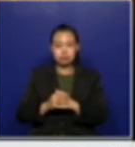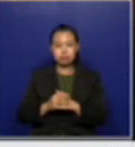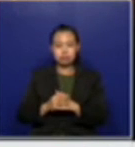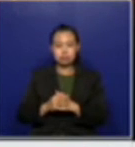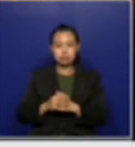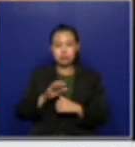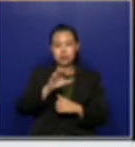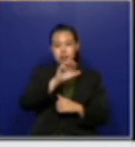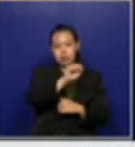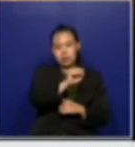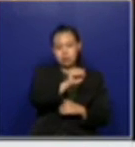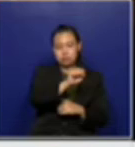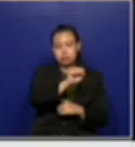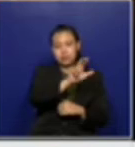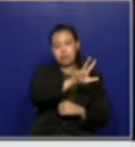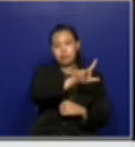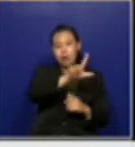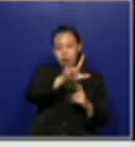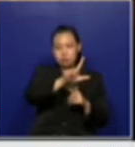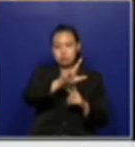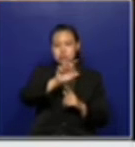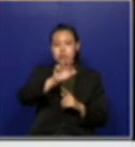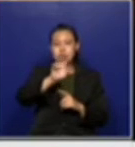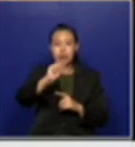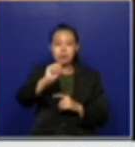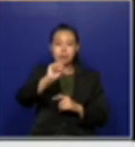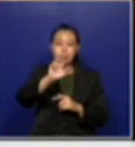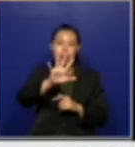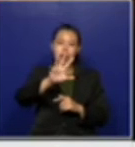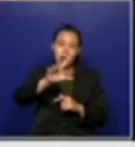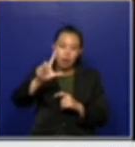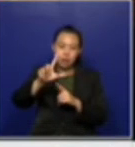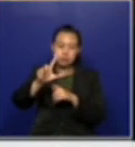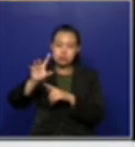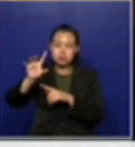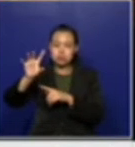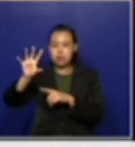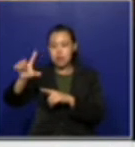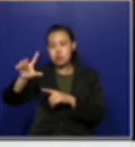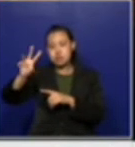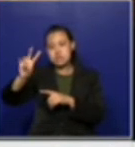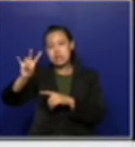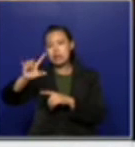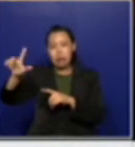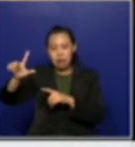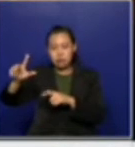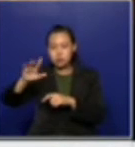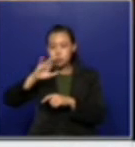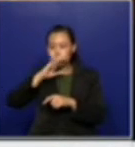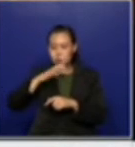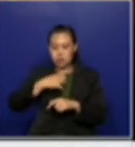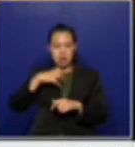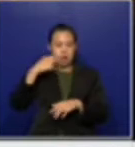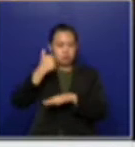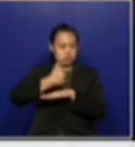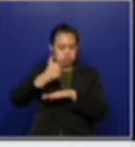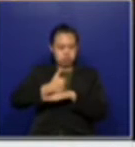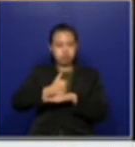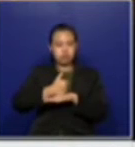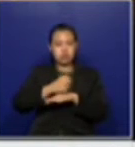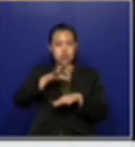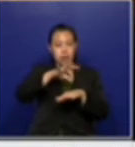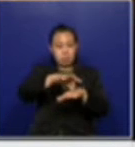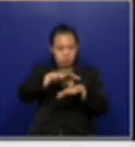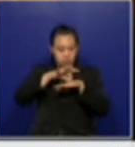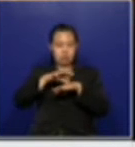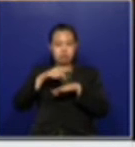3ล้านท่านประธานครับสิ่งเหล่านี้ชี้ให้เห็นว่ากระบวนการการใช้เ